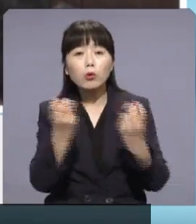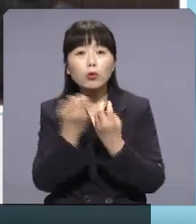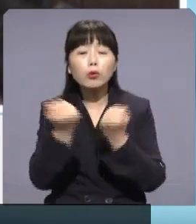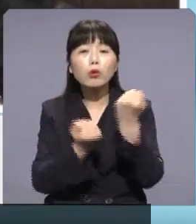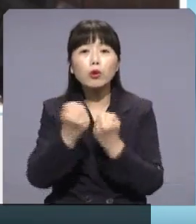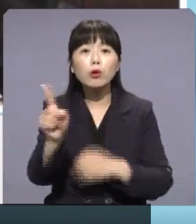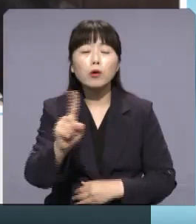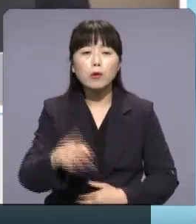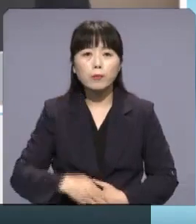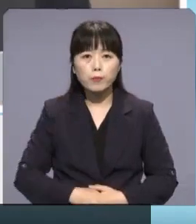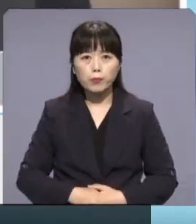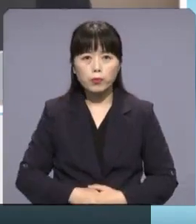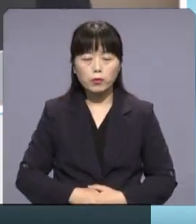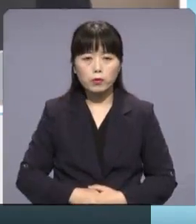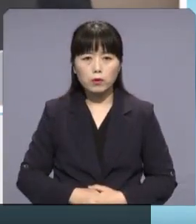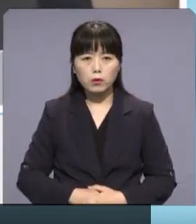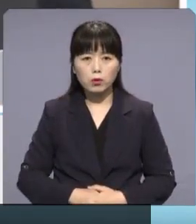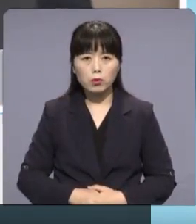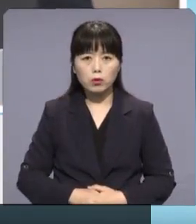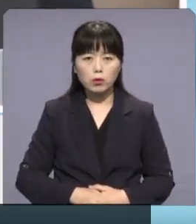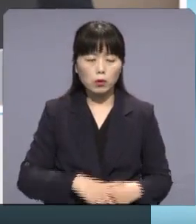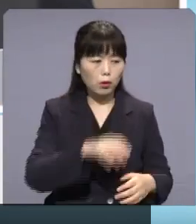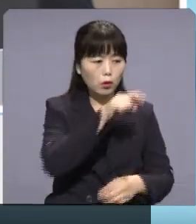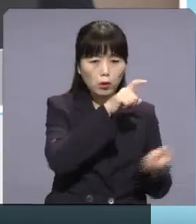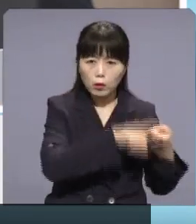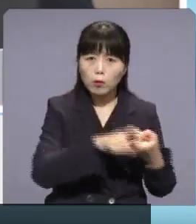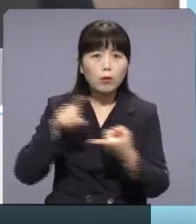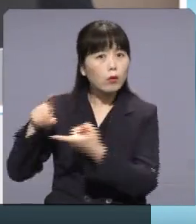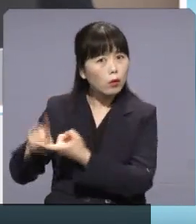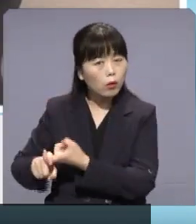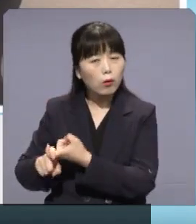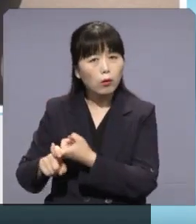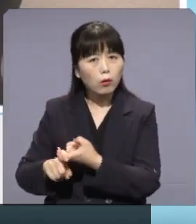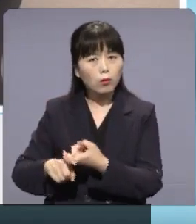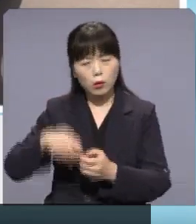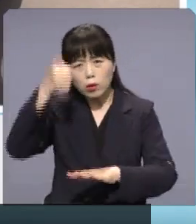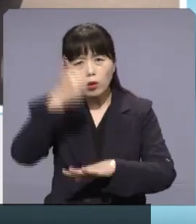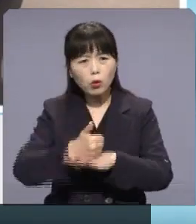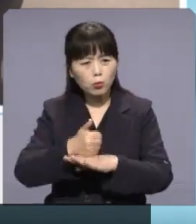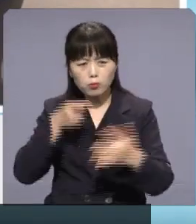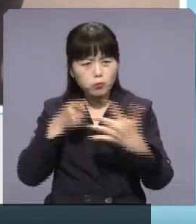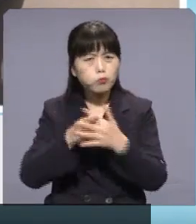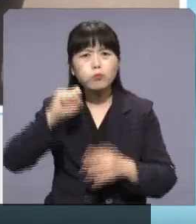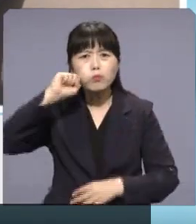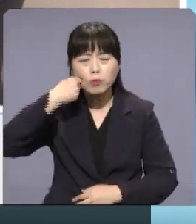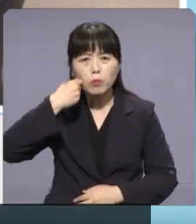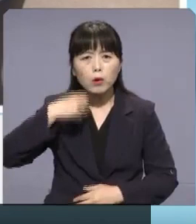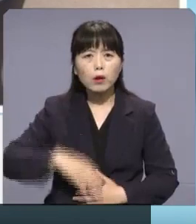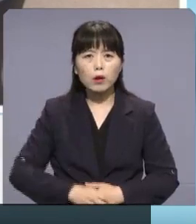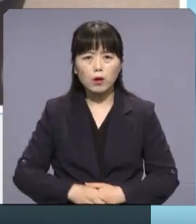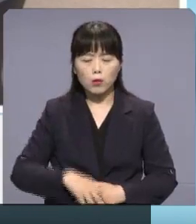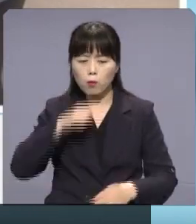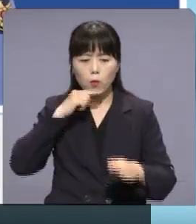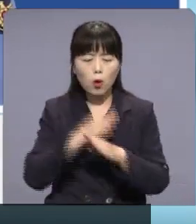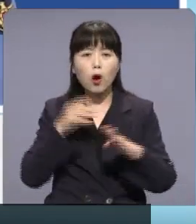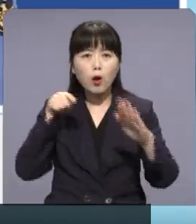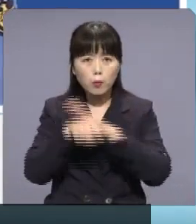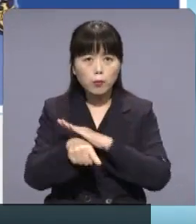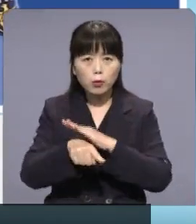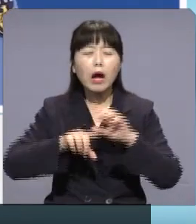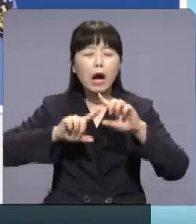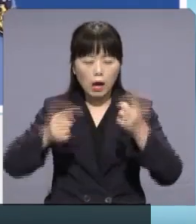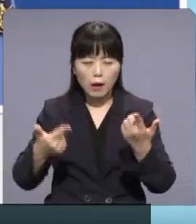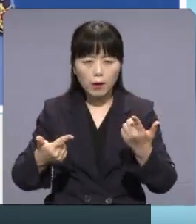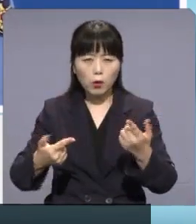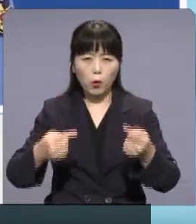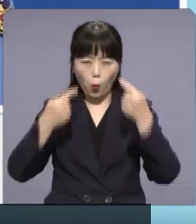그러니까 양쪽으로도 다 아직 결론을 내릴 수 없는 상황인데도 불구하고 월북이 아니라는 걸 이미 기정사실화 시켜놓고